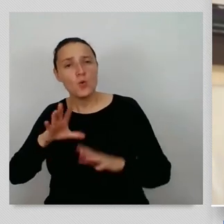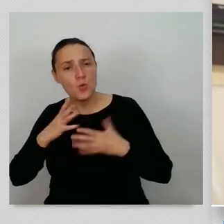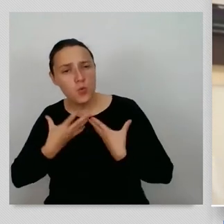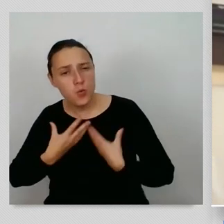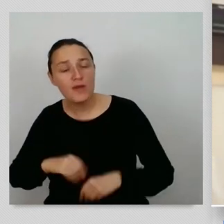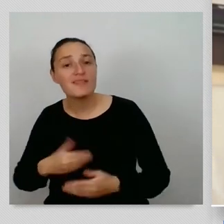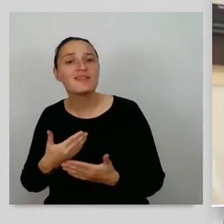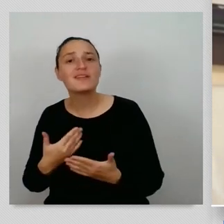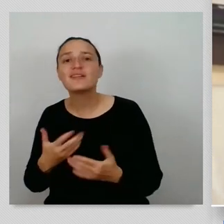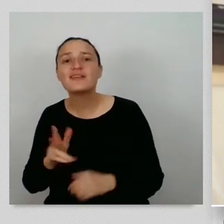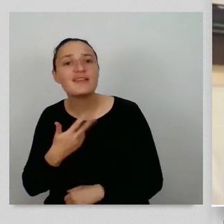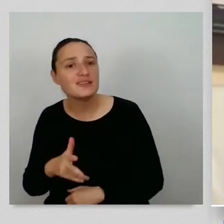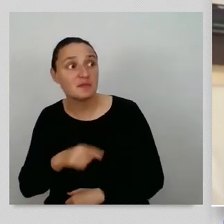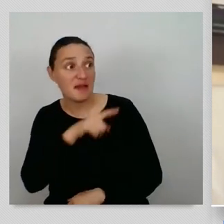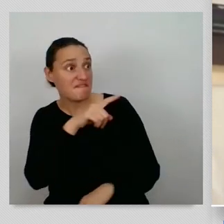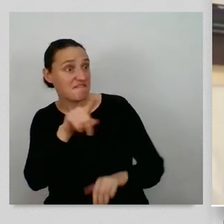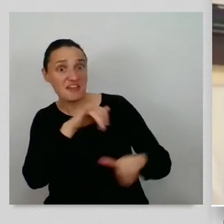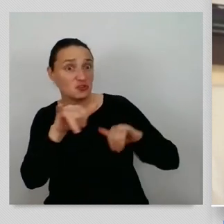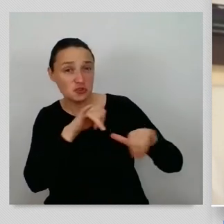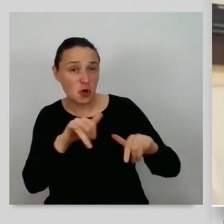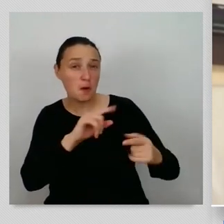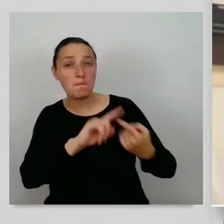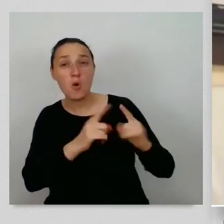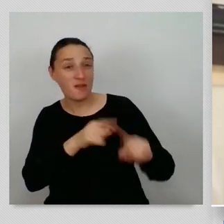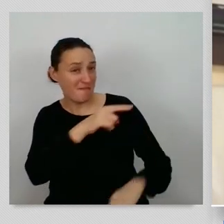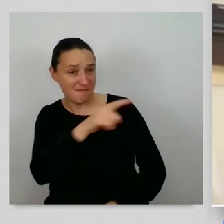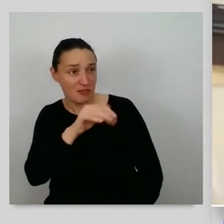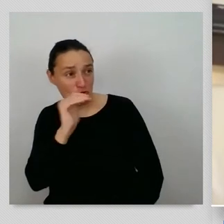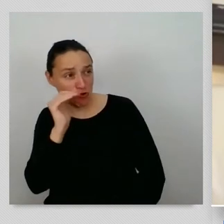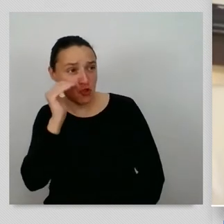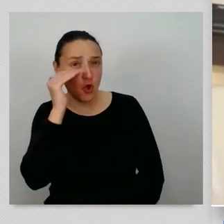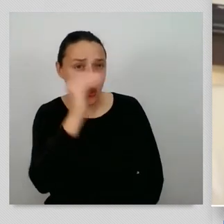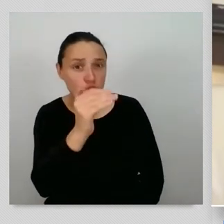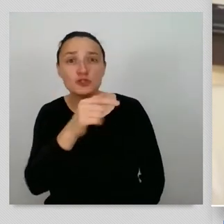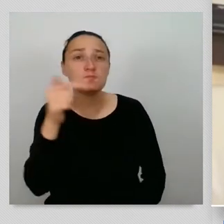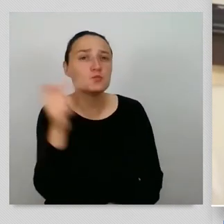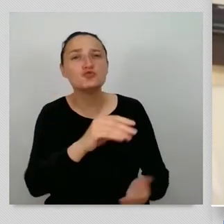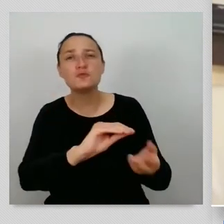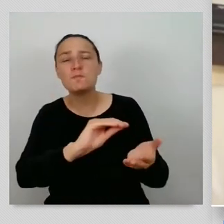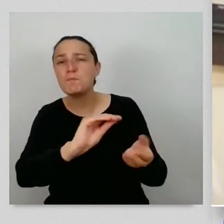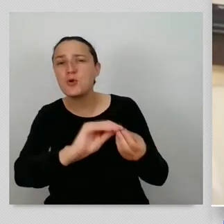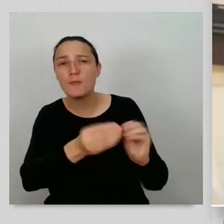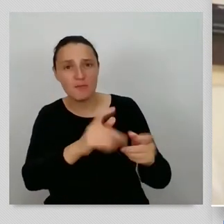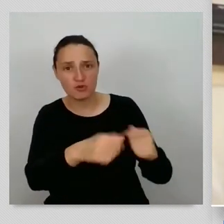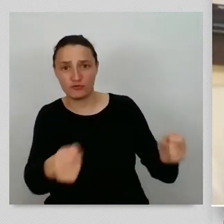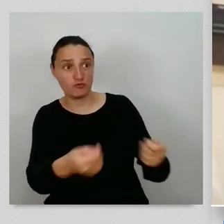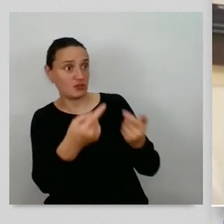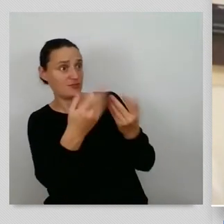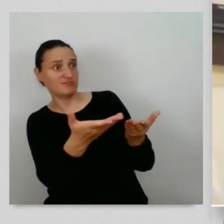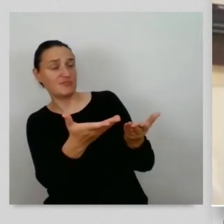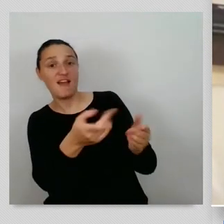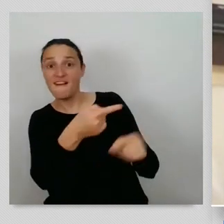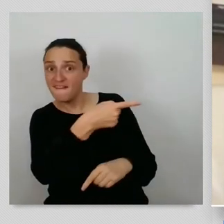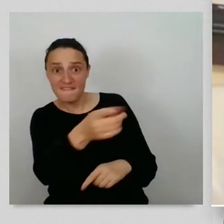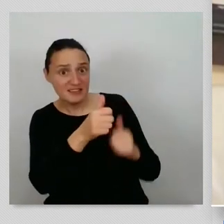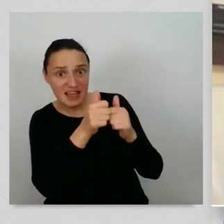wy rządzący, wy politycy, wy dorośli macie nam ten problem rozwiązać i to wy jesteście